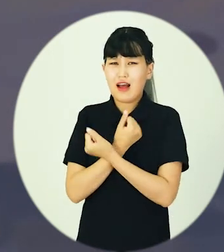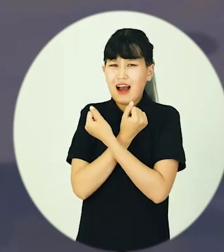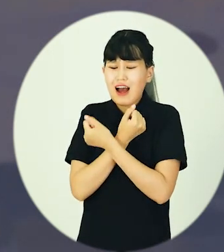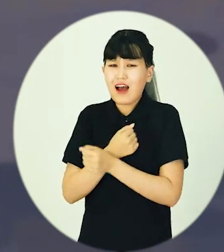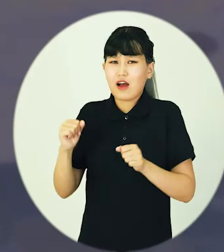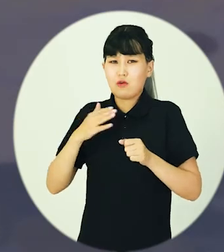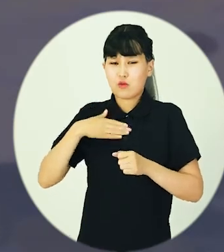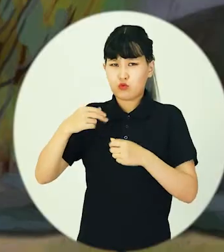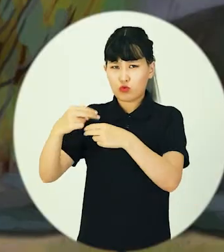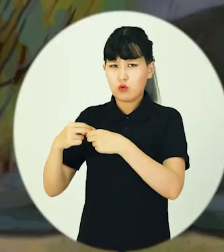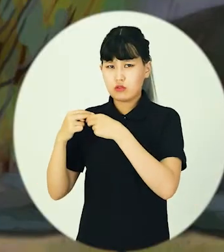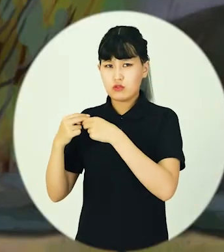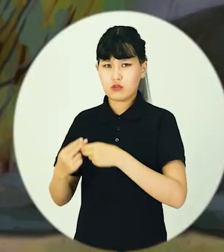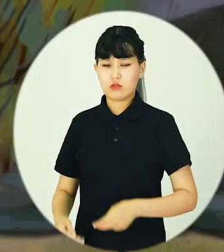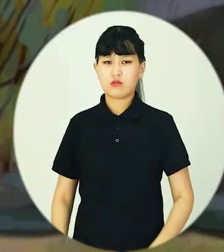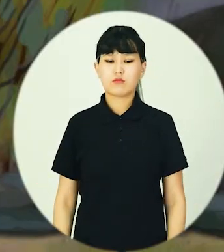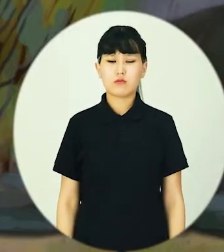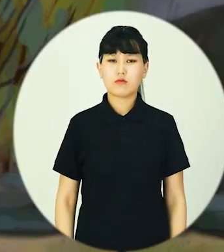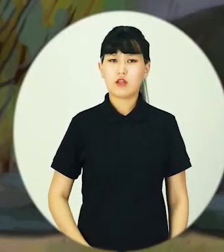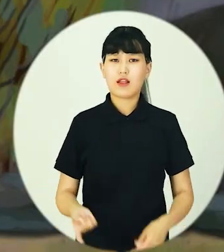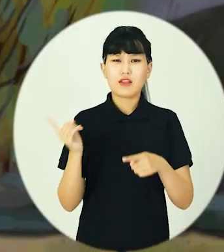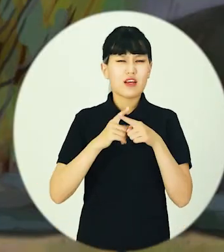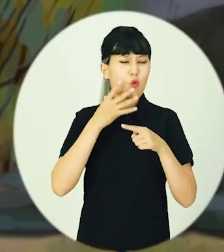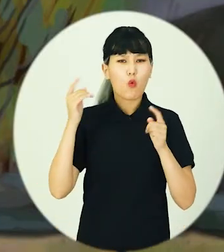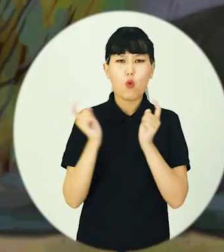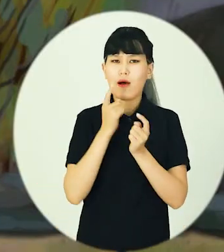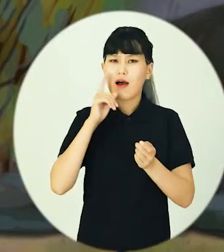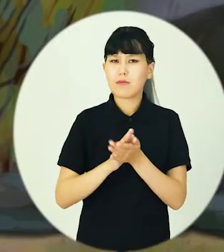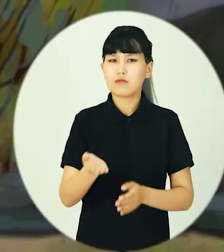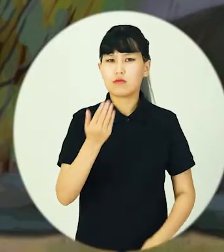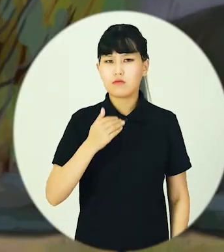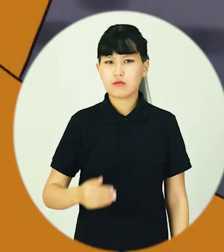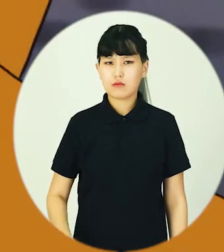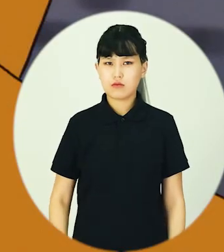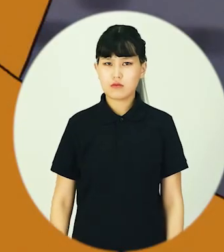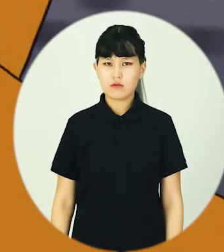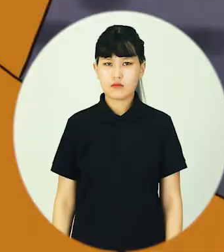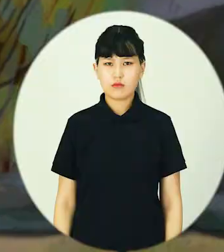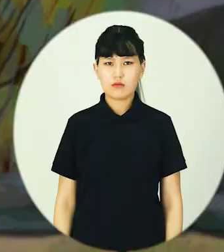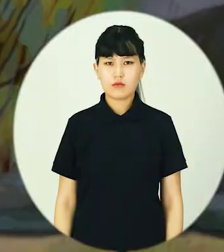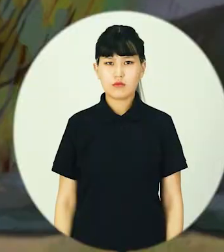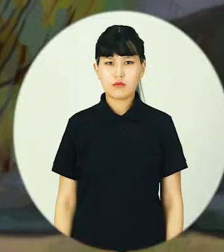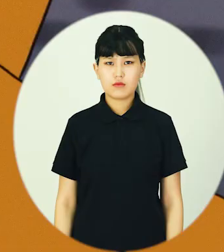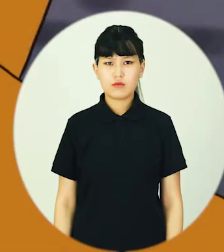Миний амийг аварсан. Тэгвэл чи энэ хүүхдтэй дахиж уулзахгүй гэж амл.